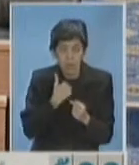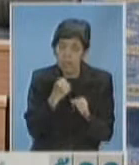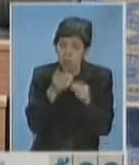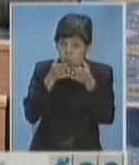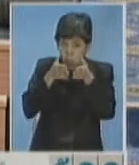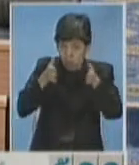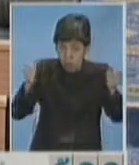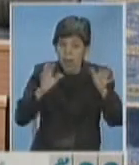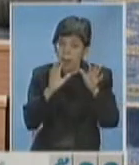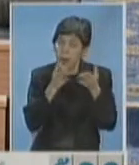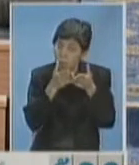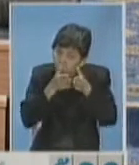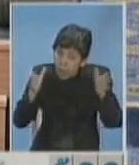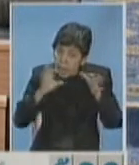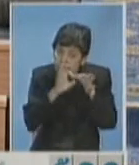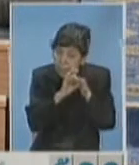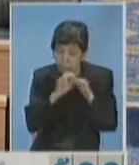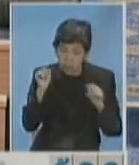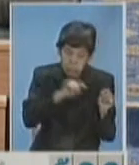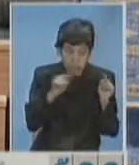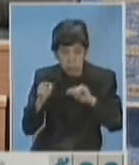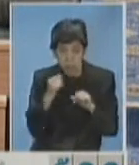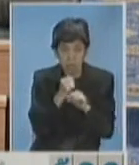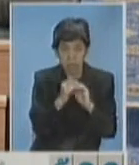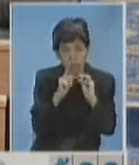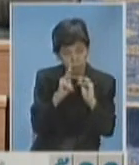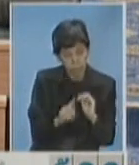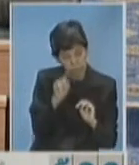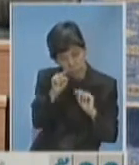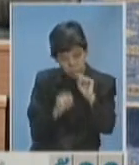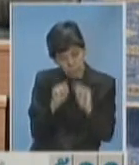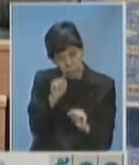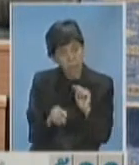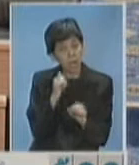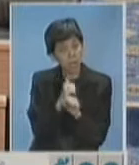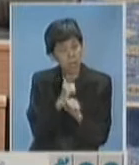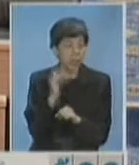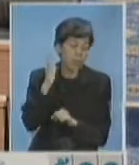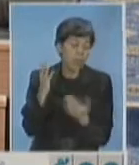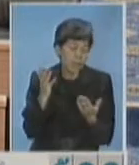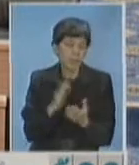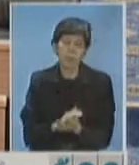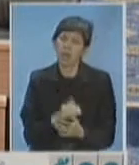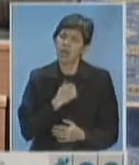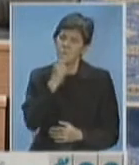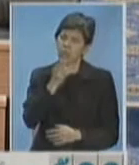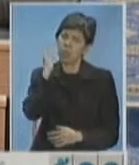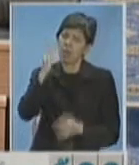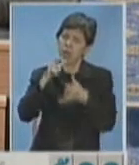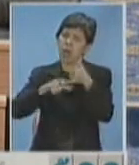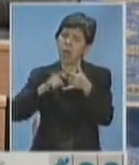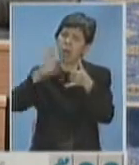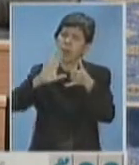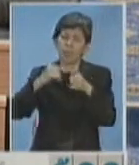คลุมแล้วก็เชื่อมโยงข้ามไปมาระหว่างแต่ละรายมาตราซึ่งไม่สามารถที่จะหาจุดอภิปรายได้แต่เมื่อการอภิปรายของท่าน